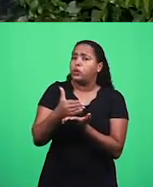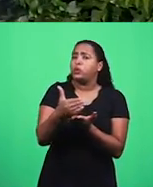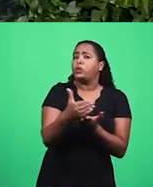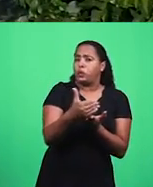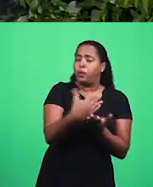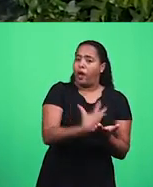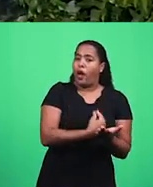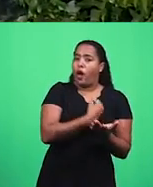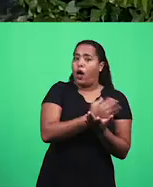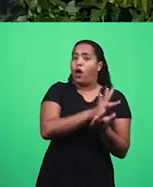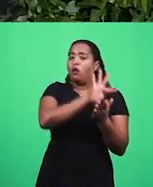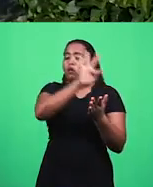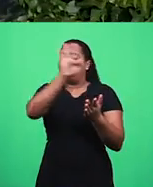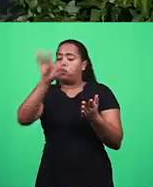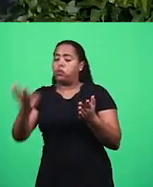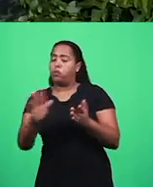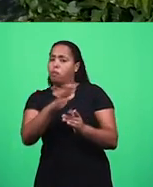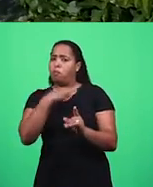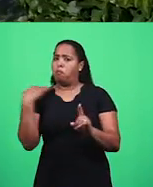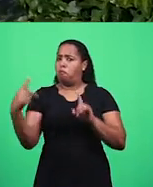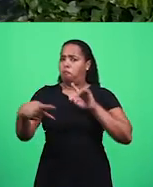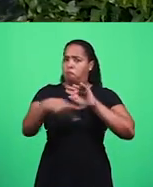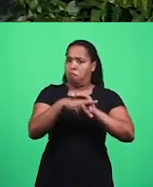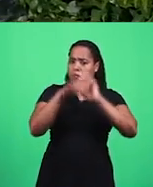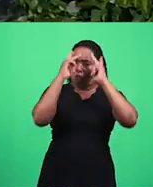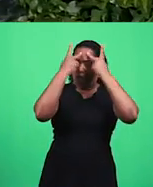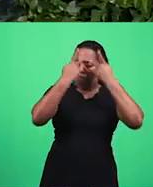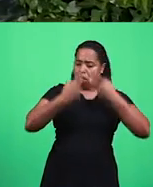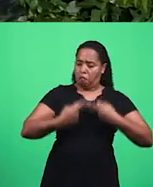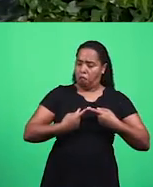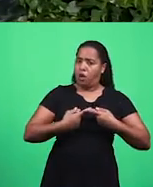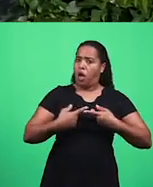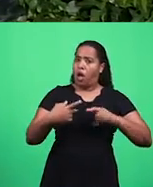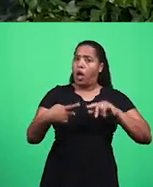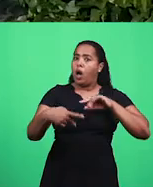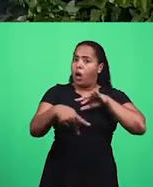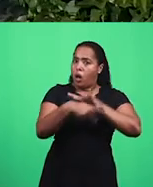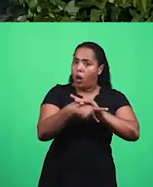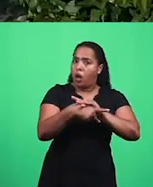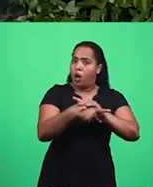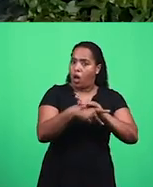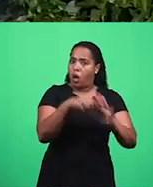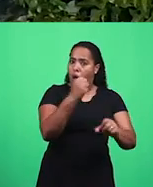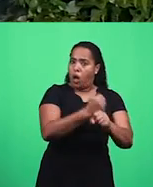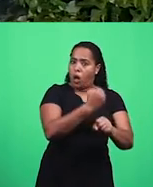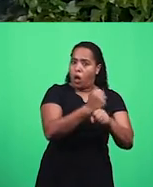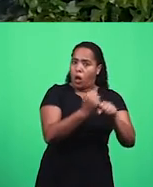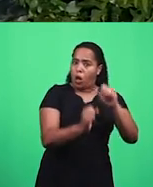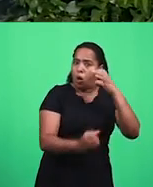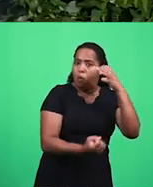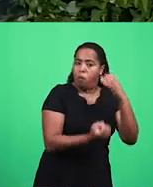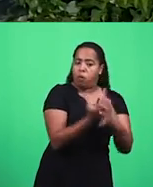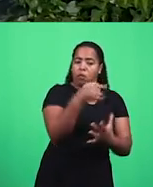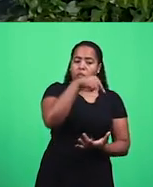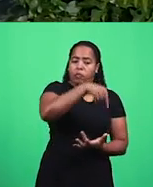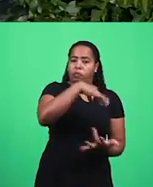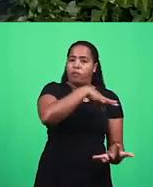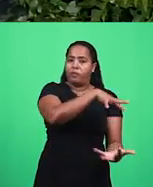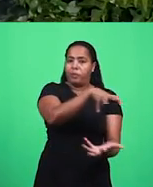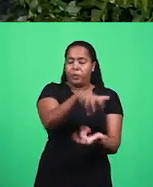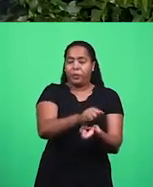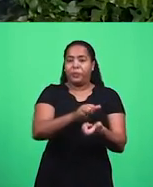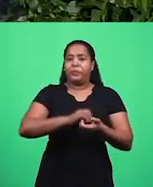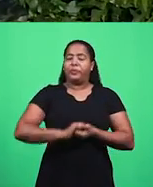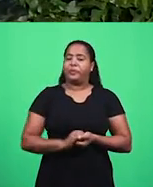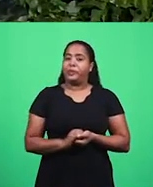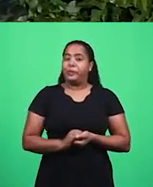которая начинается с жизни, заканчивается смертью. Это естественно для человека и для делотворения.